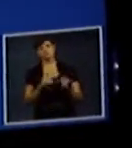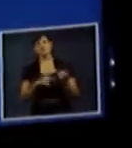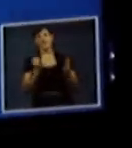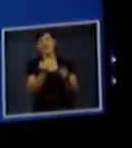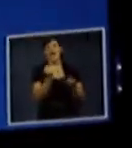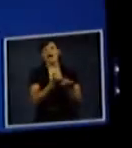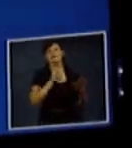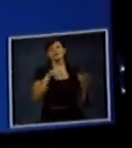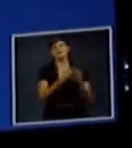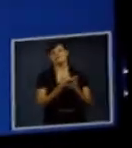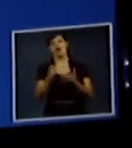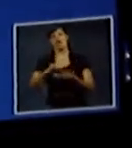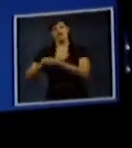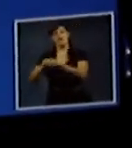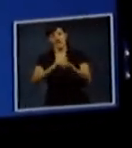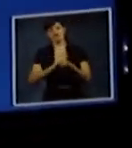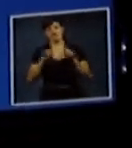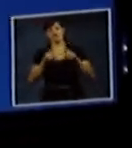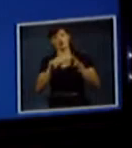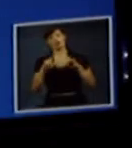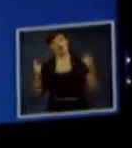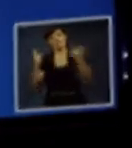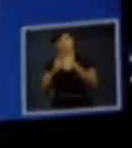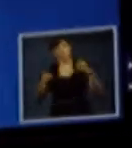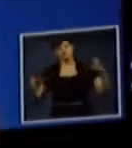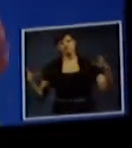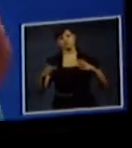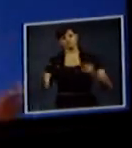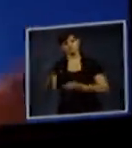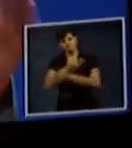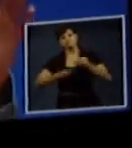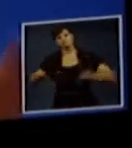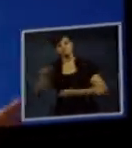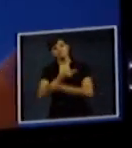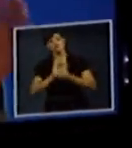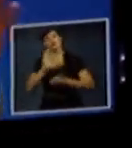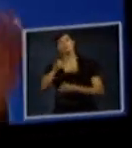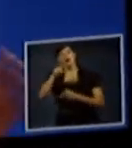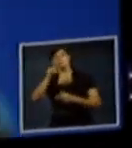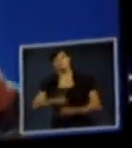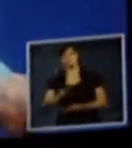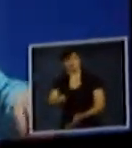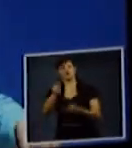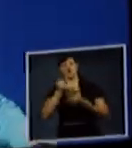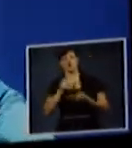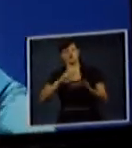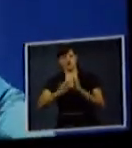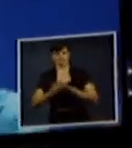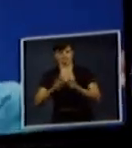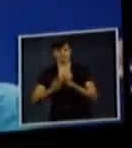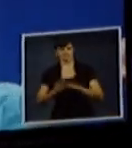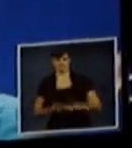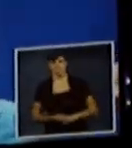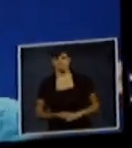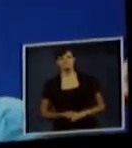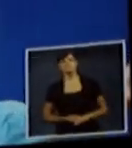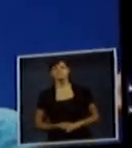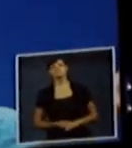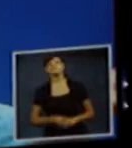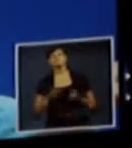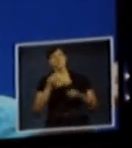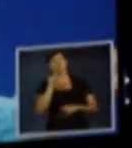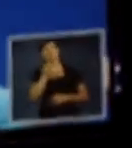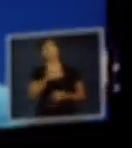und die Gewerkschaften, sich in einer Kommission zusammensetzen und den Mindestlohn aushandeln. Wir haben 12